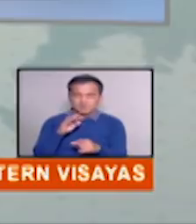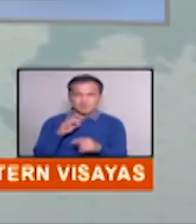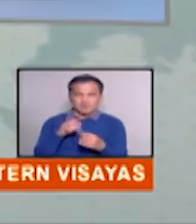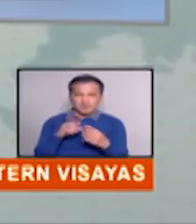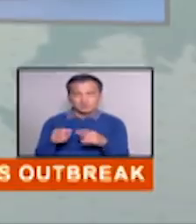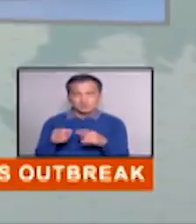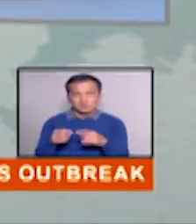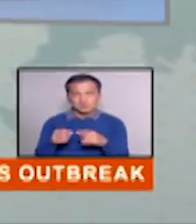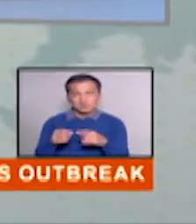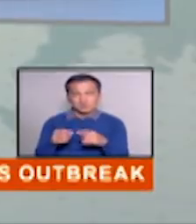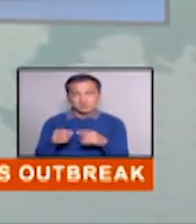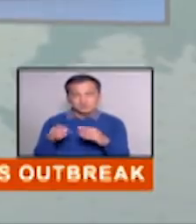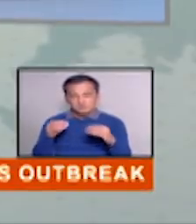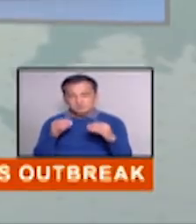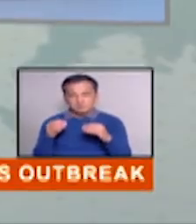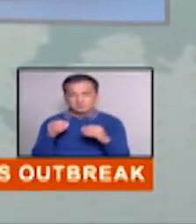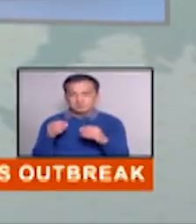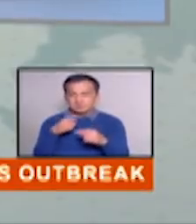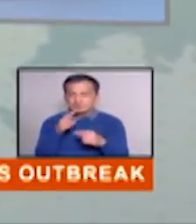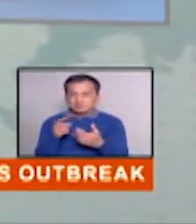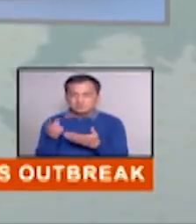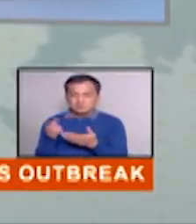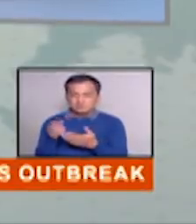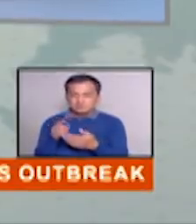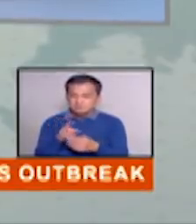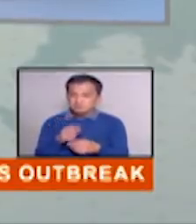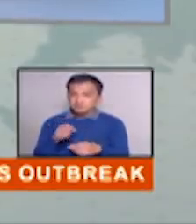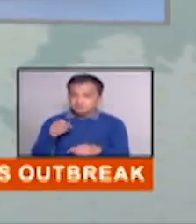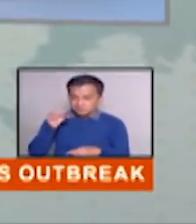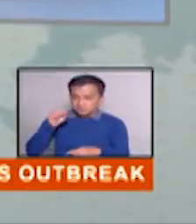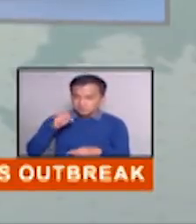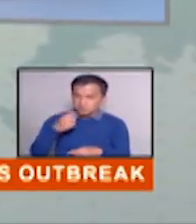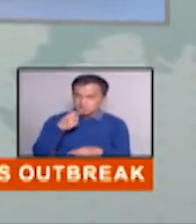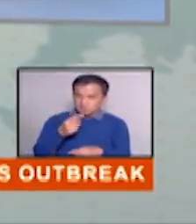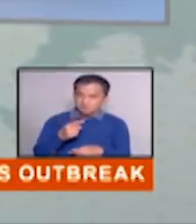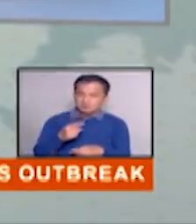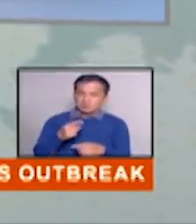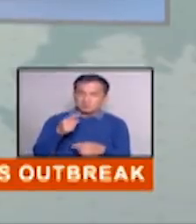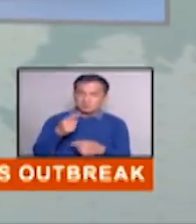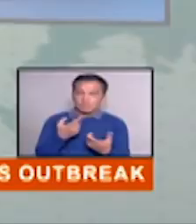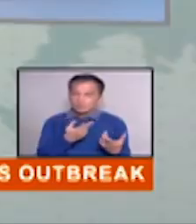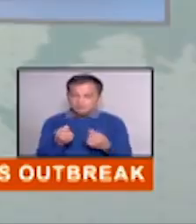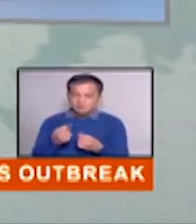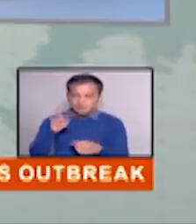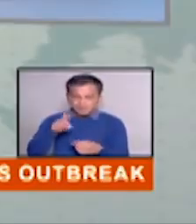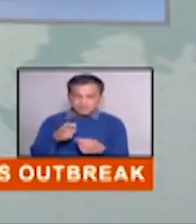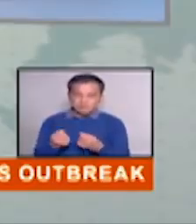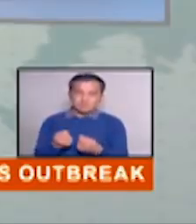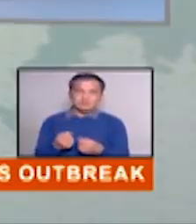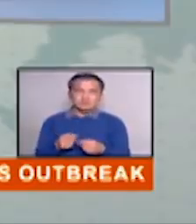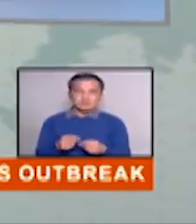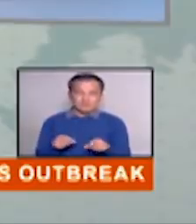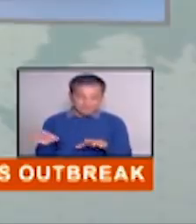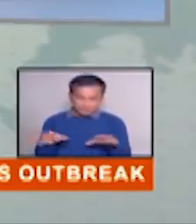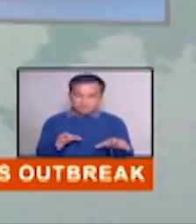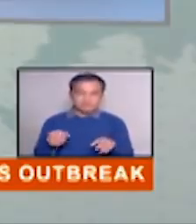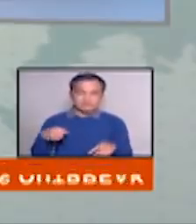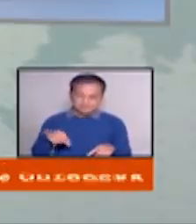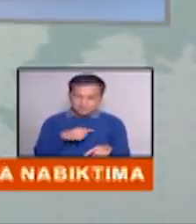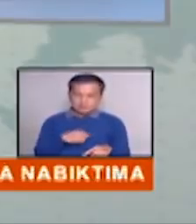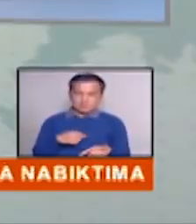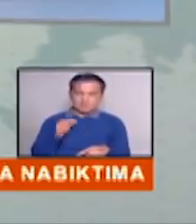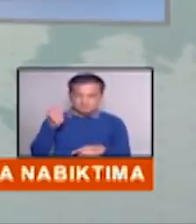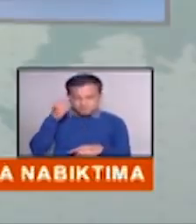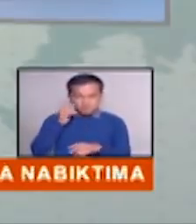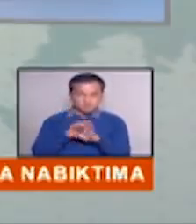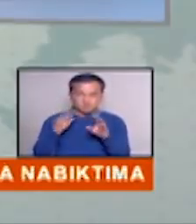kayo magtala, ginagaranti po natin sa inyo na kung ano man po yung dapat na aksyon na dapat gawin, ay gagawin po ng ating